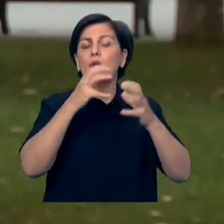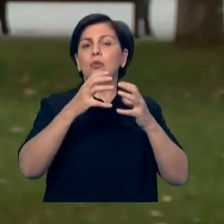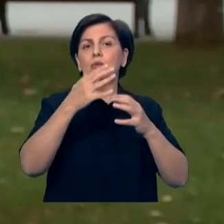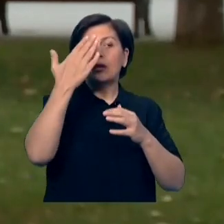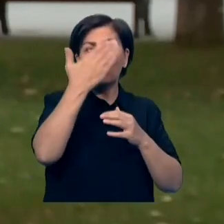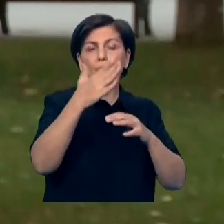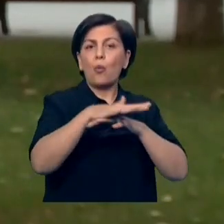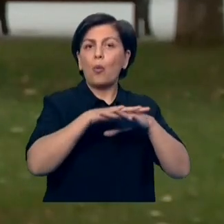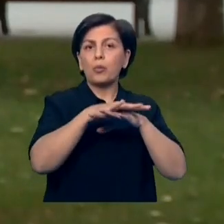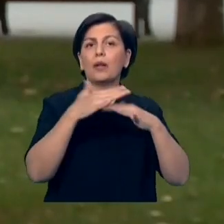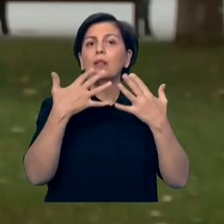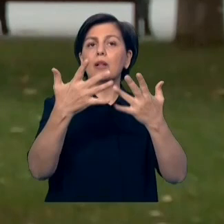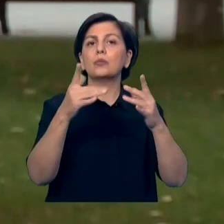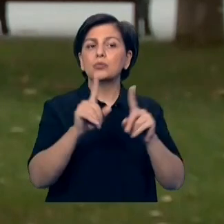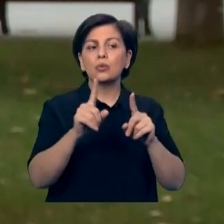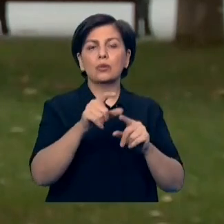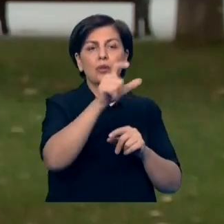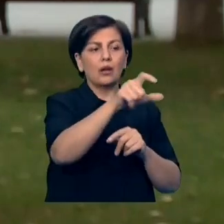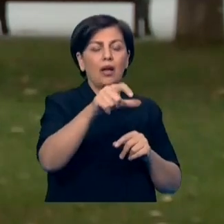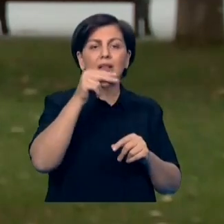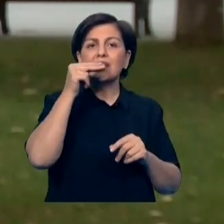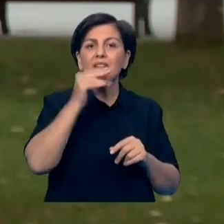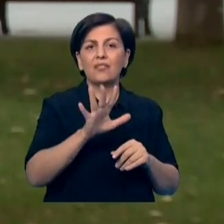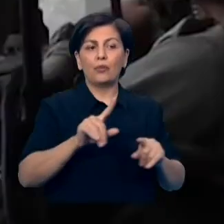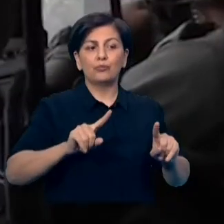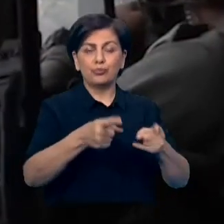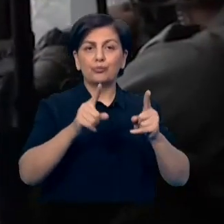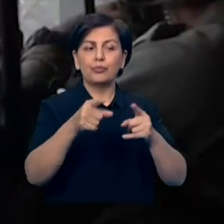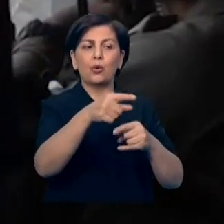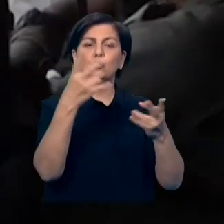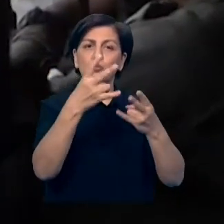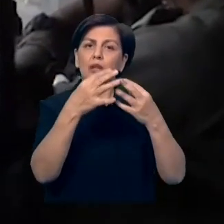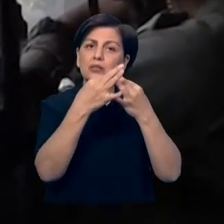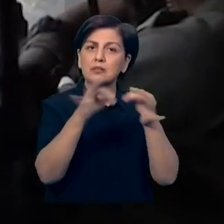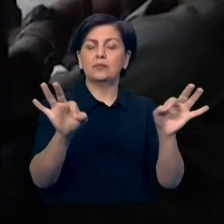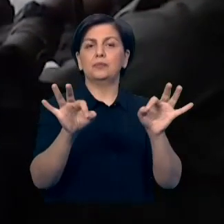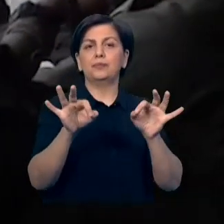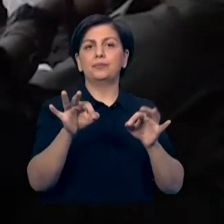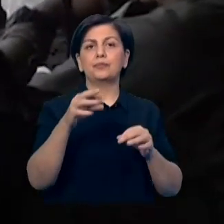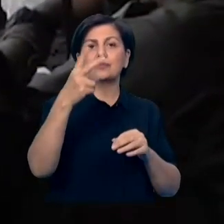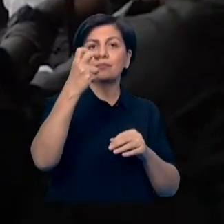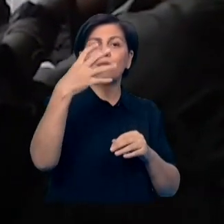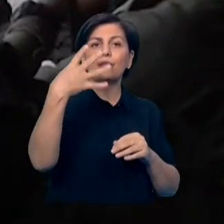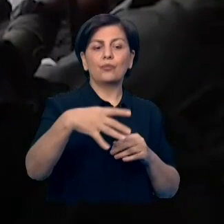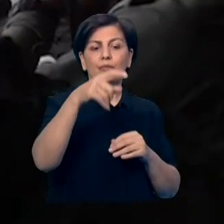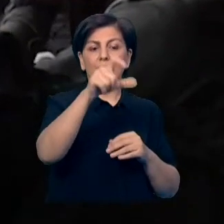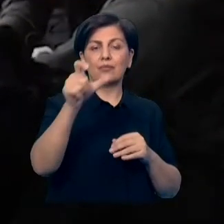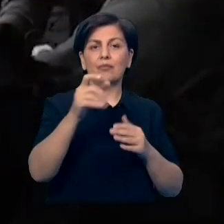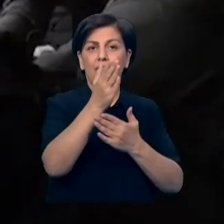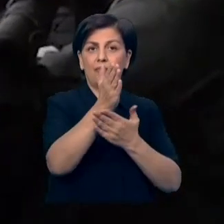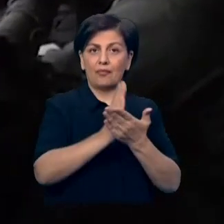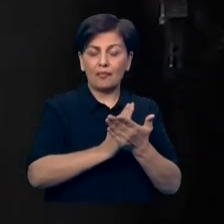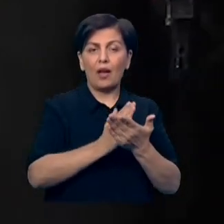ilk növbədə ilk prioritet əsirlərin azad olunmasına verilməlidir. Həmasın əlində olan 240 nəfərin təxminən yarısı